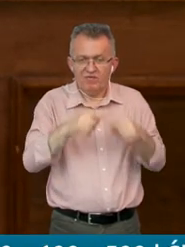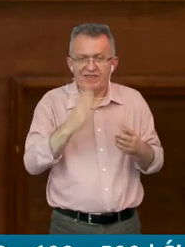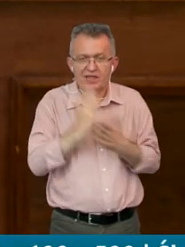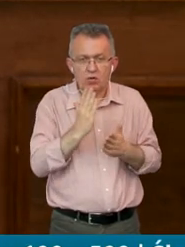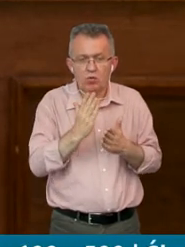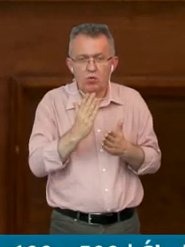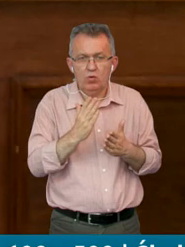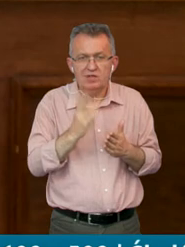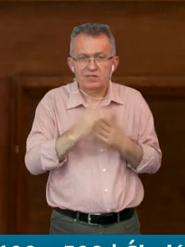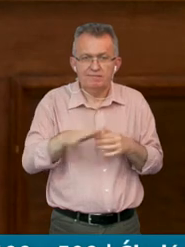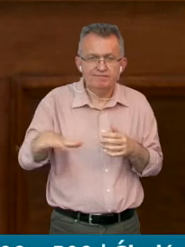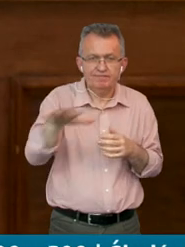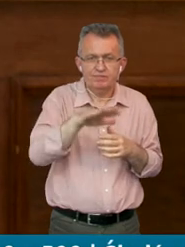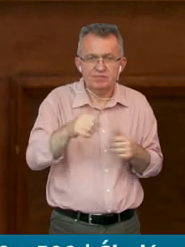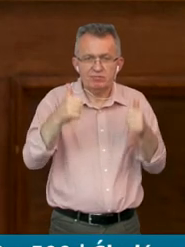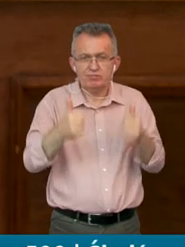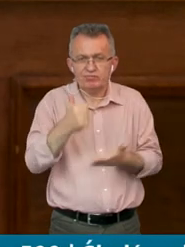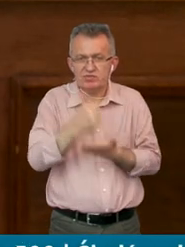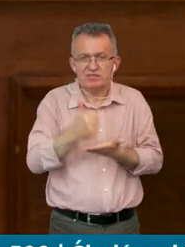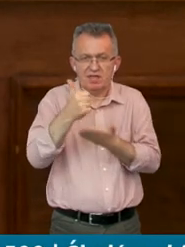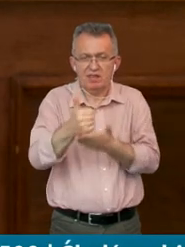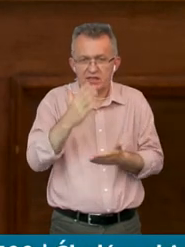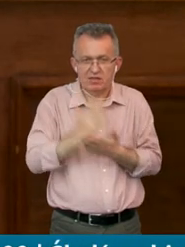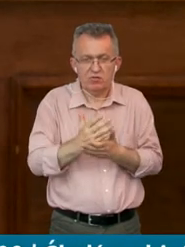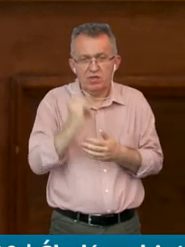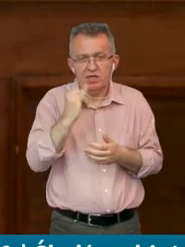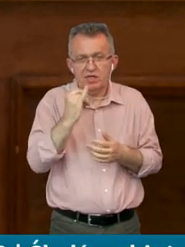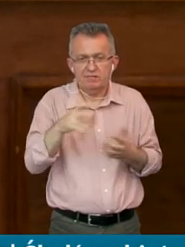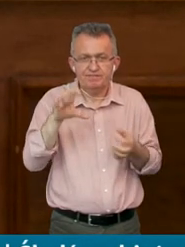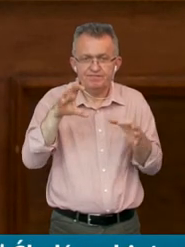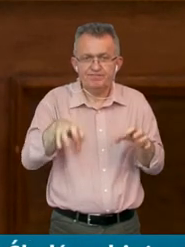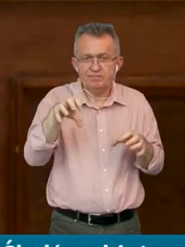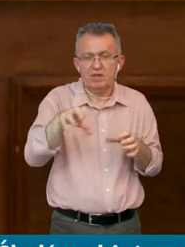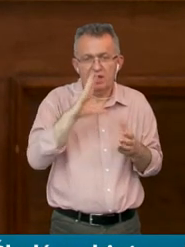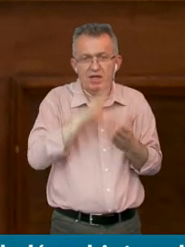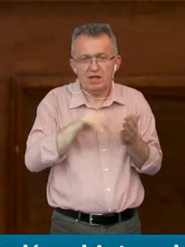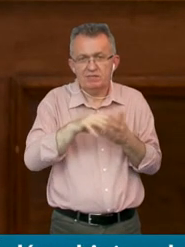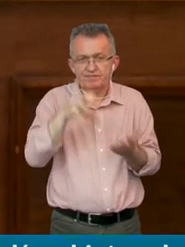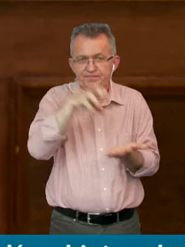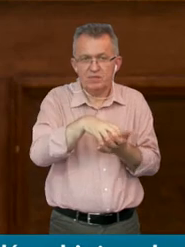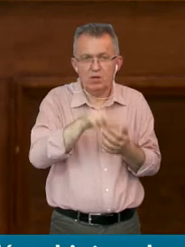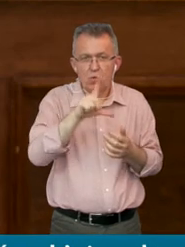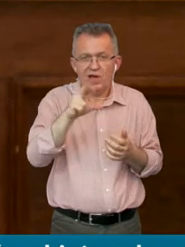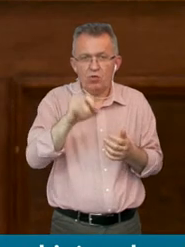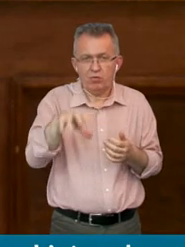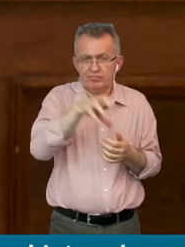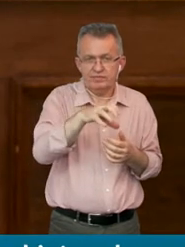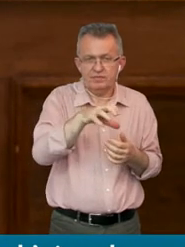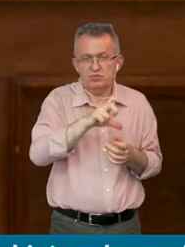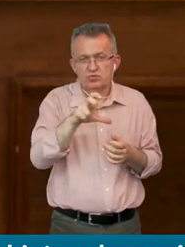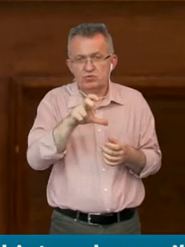za otoczenie przystanków i za pewne węzły komunikacyjne, tak jak choćby węzeł Łękno. czy